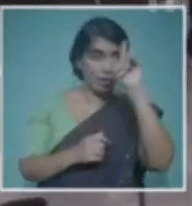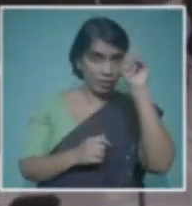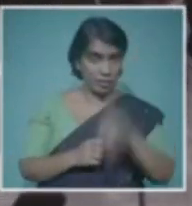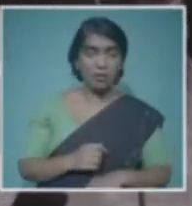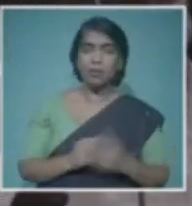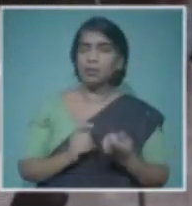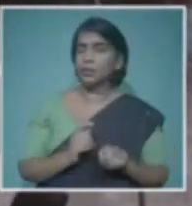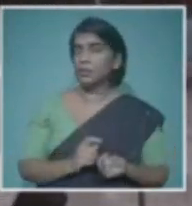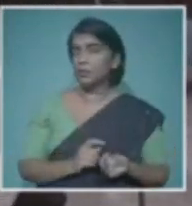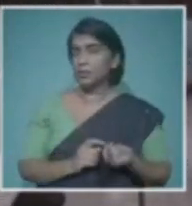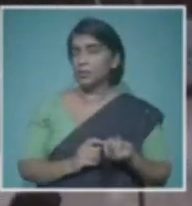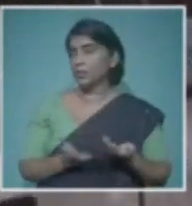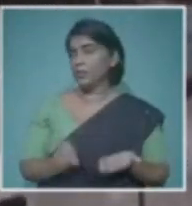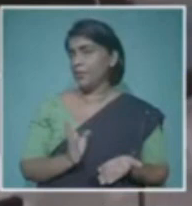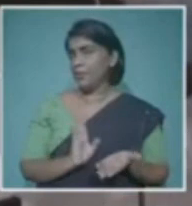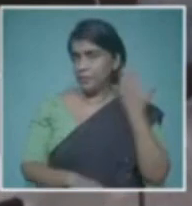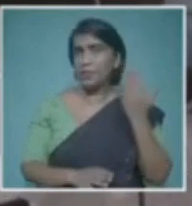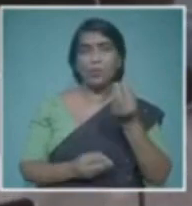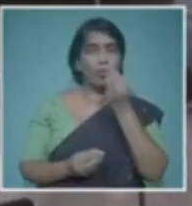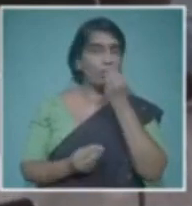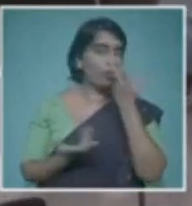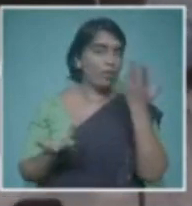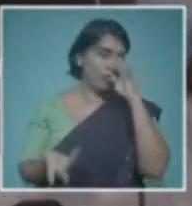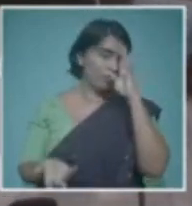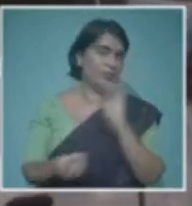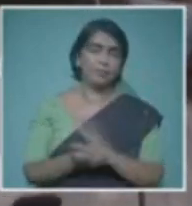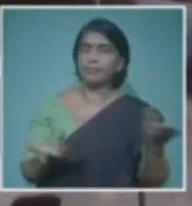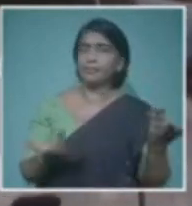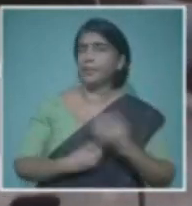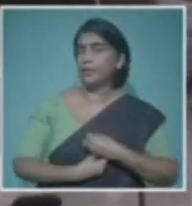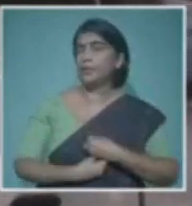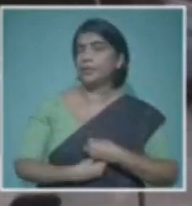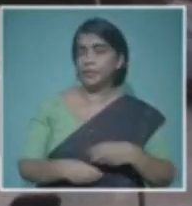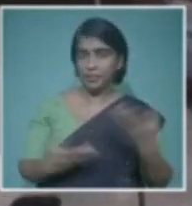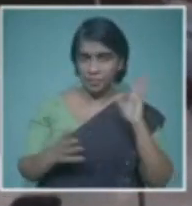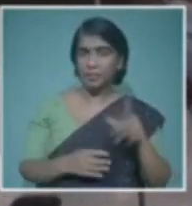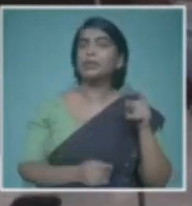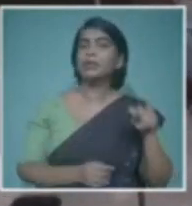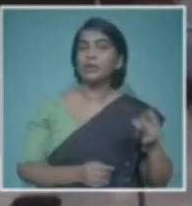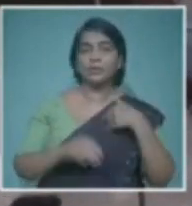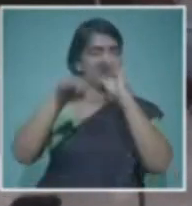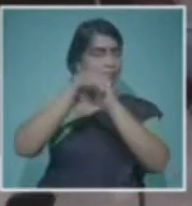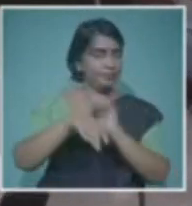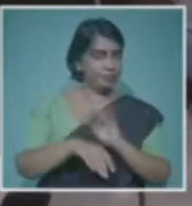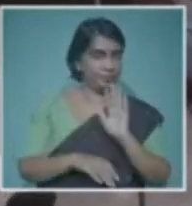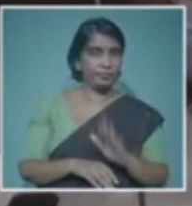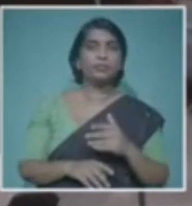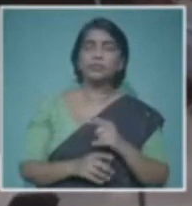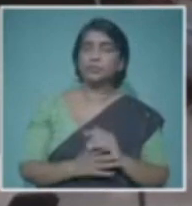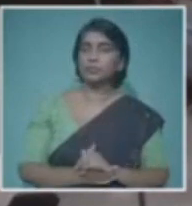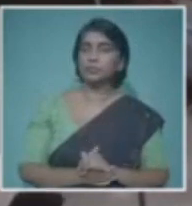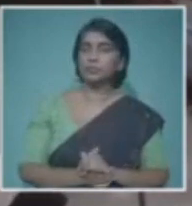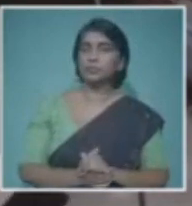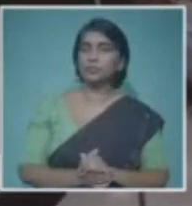65,000ක් අධික ලෙස ආහාර අනාරක්ෂිතභාවය පෙළෙන බව ඔවුන් හඳුන්වා දෙනවා. that